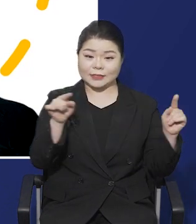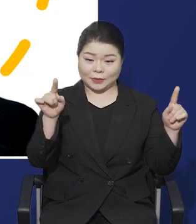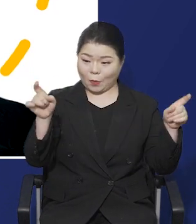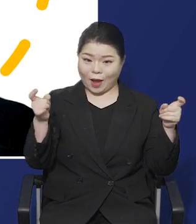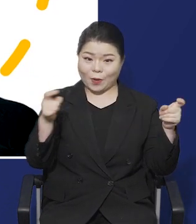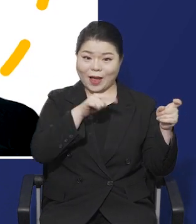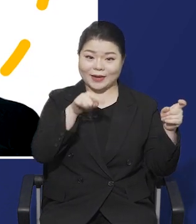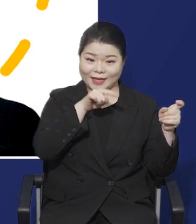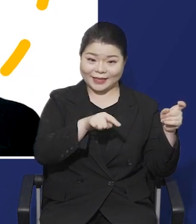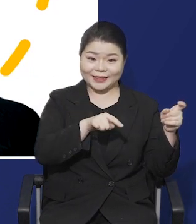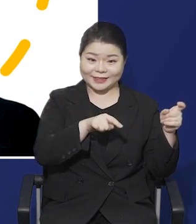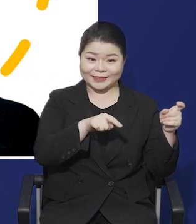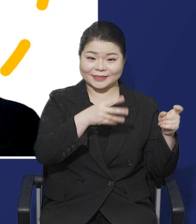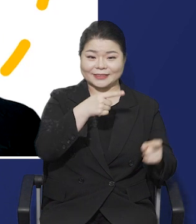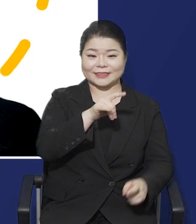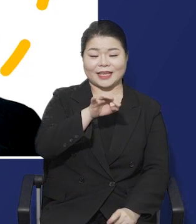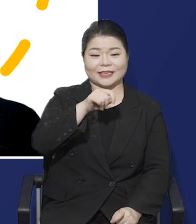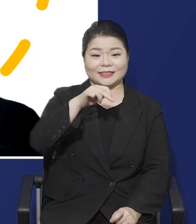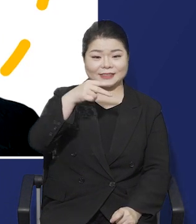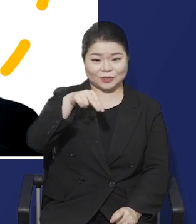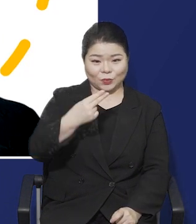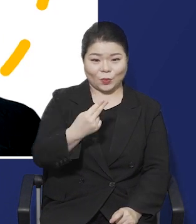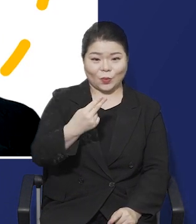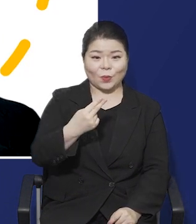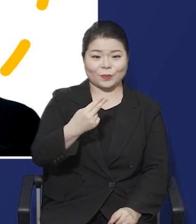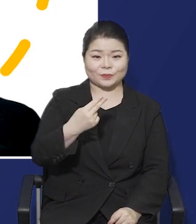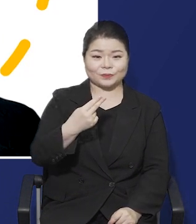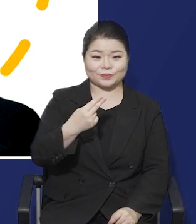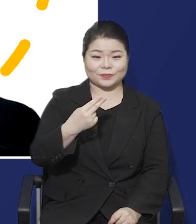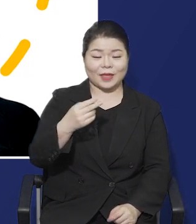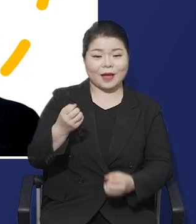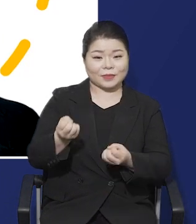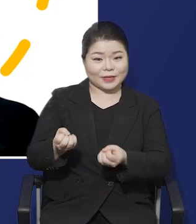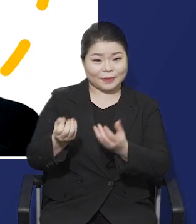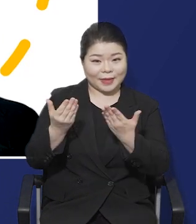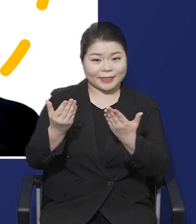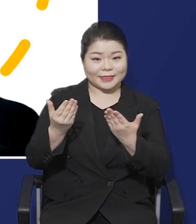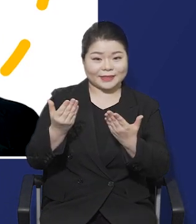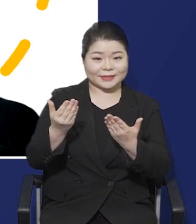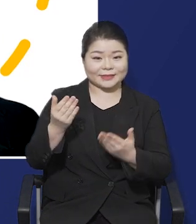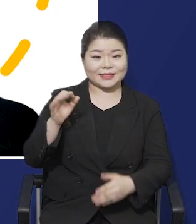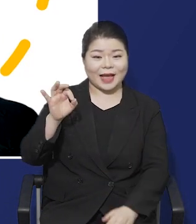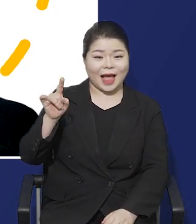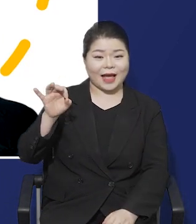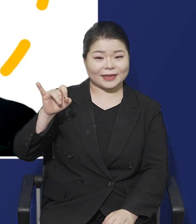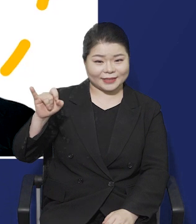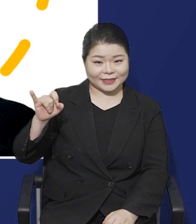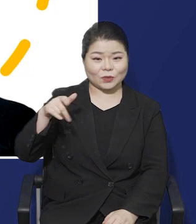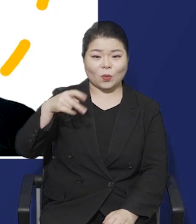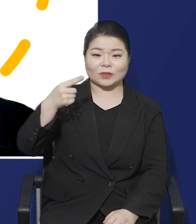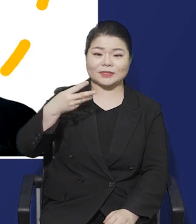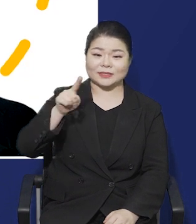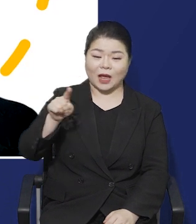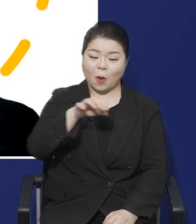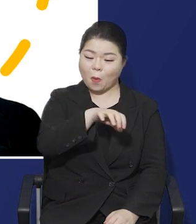또는 코트라의 GP, 그리고 이벤트 아이나 한국전시산업진흥회 등의 사이트에 들어가게